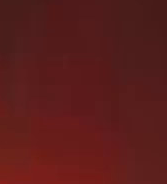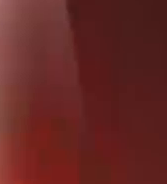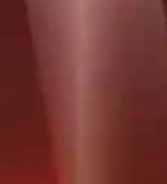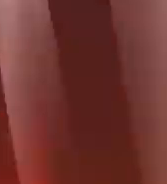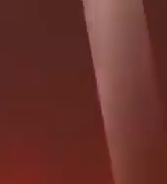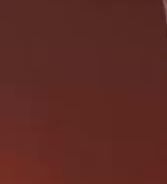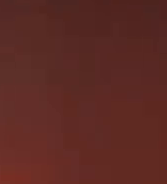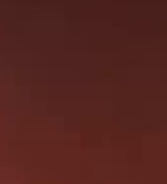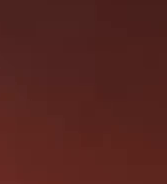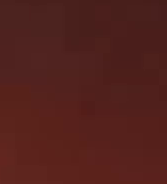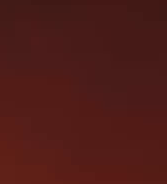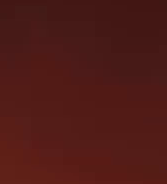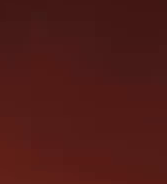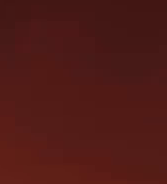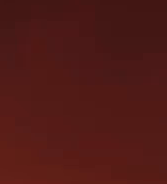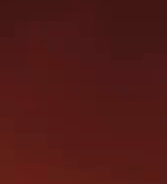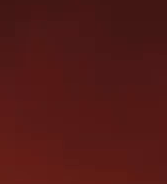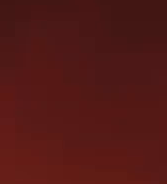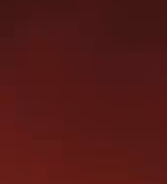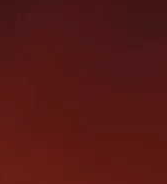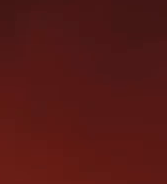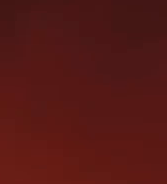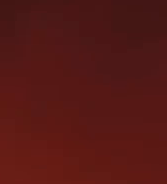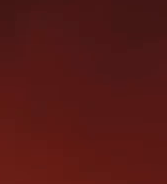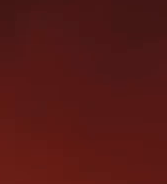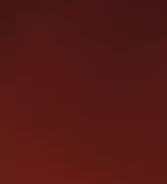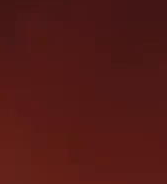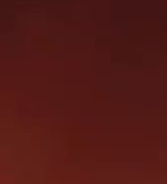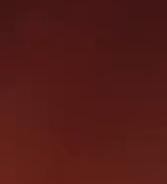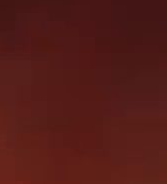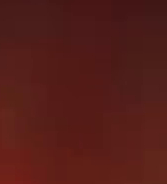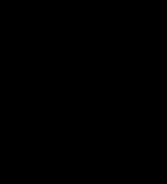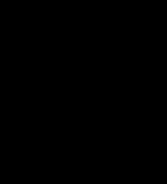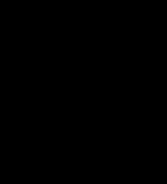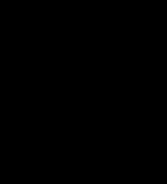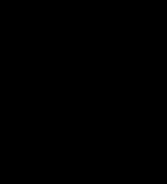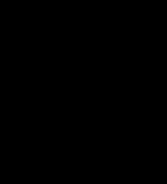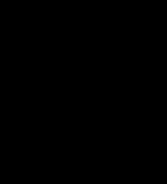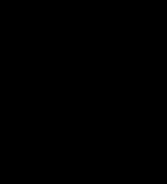ලක් දෙරණ පුවතකට එහා ගිය රටගෙන කැක්කුමක්